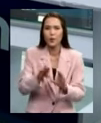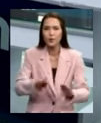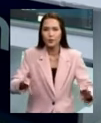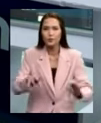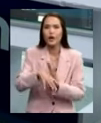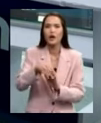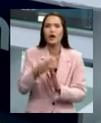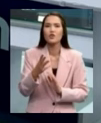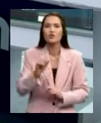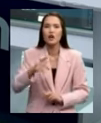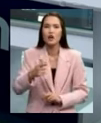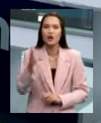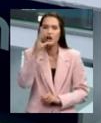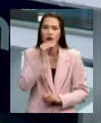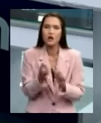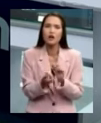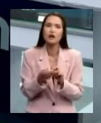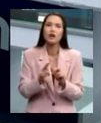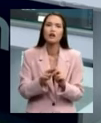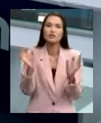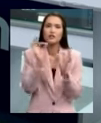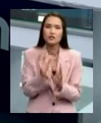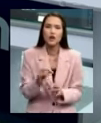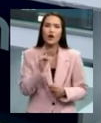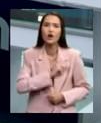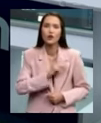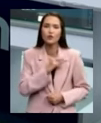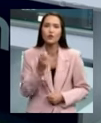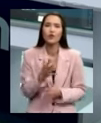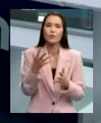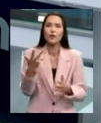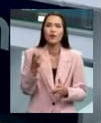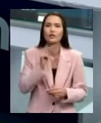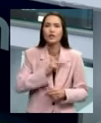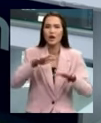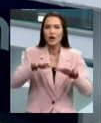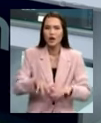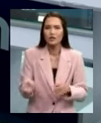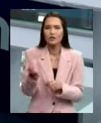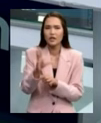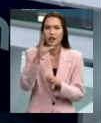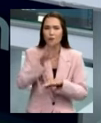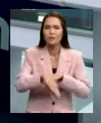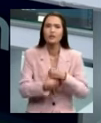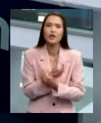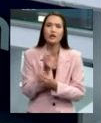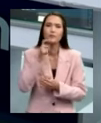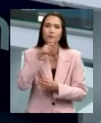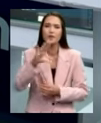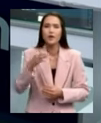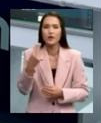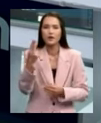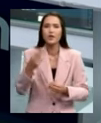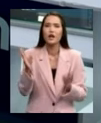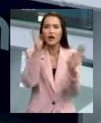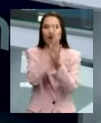труб и насосных штанг. На этом объекте будут трудоустроены еще более 300 человек. О новых экономических и социальных